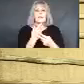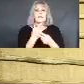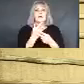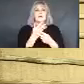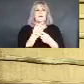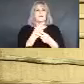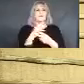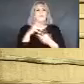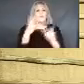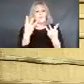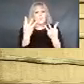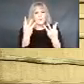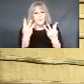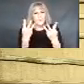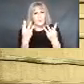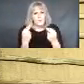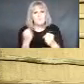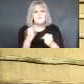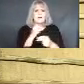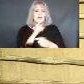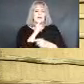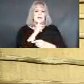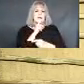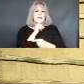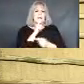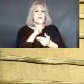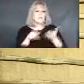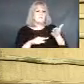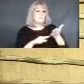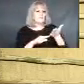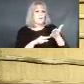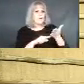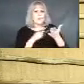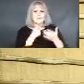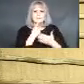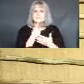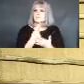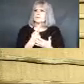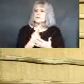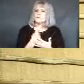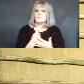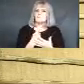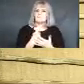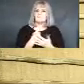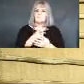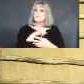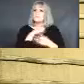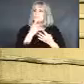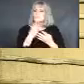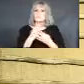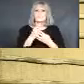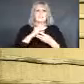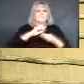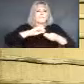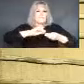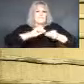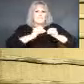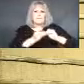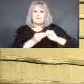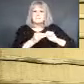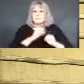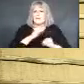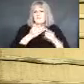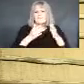sê, the restitution, the restoration, partij van die vertaling sê, tot die vernieuwing, tot